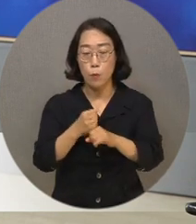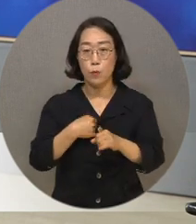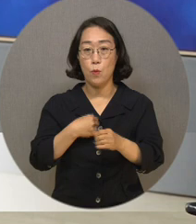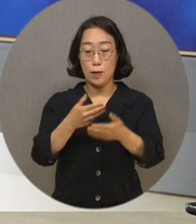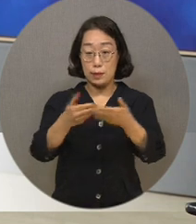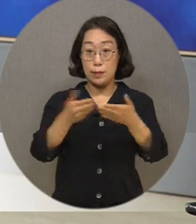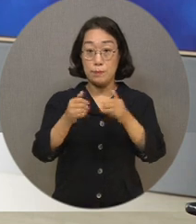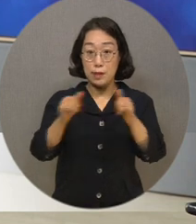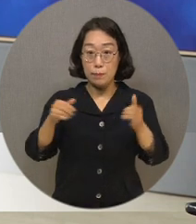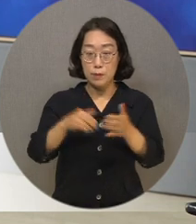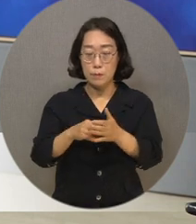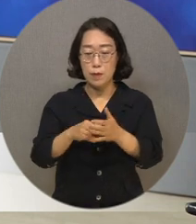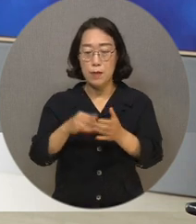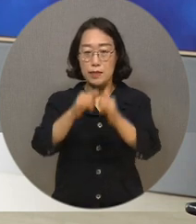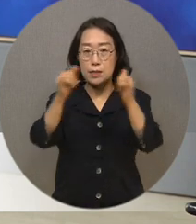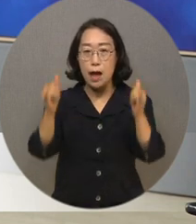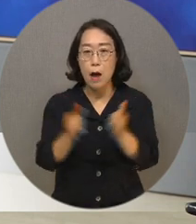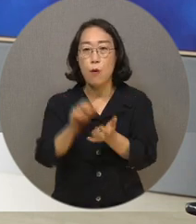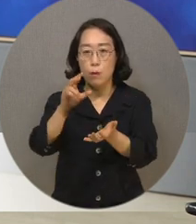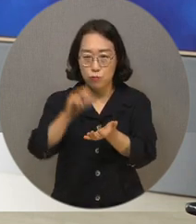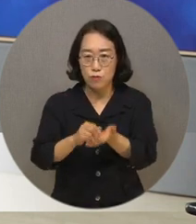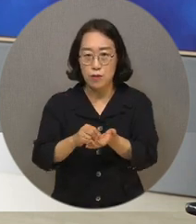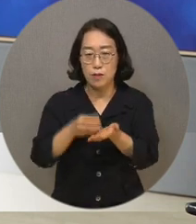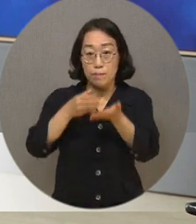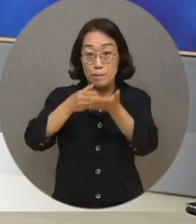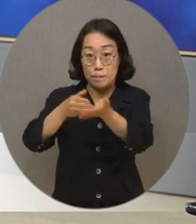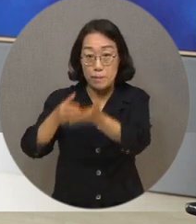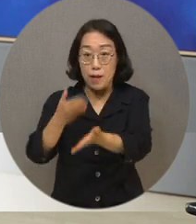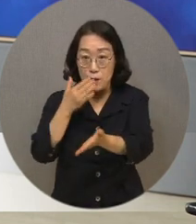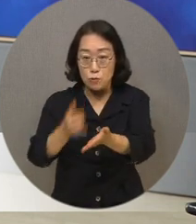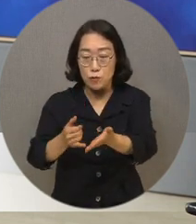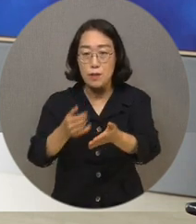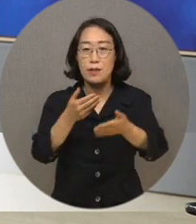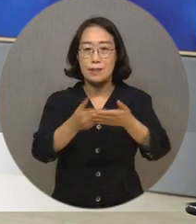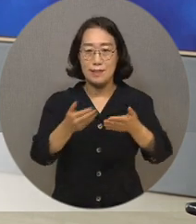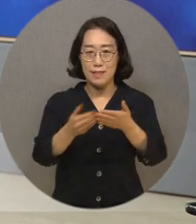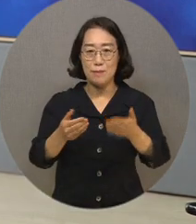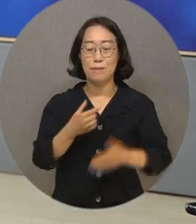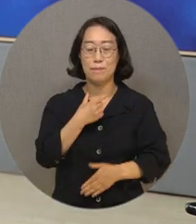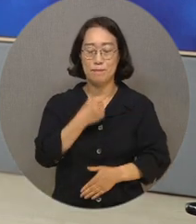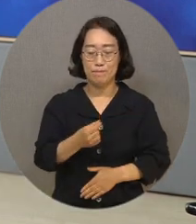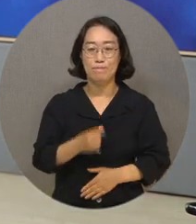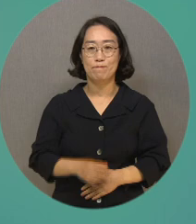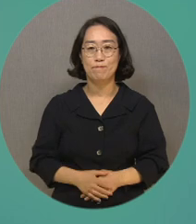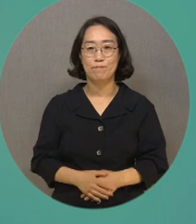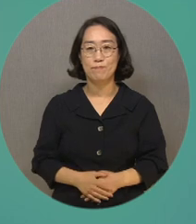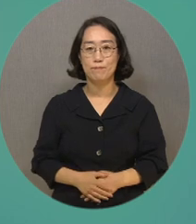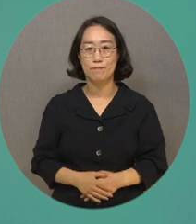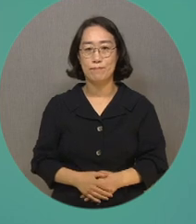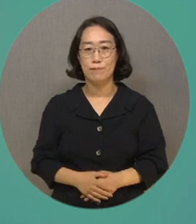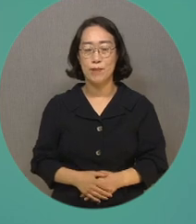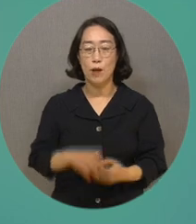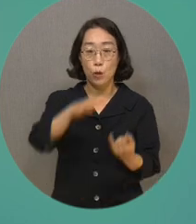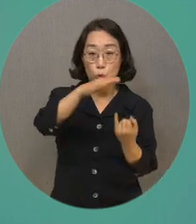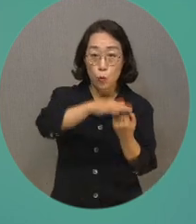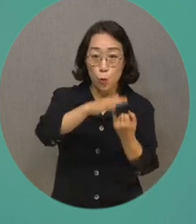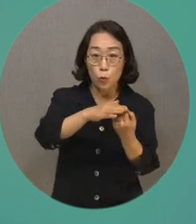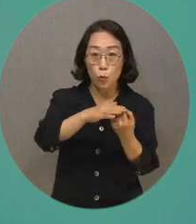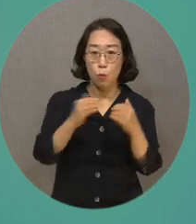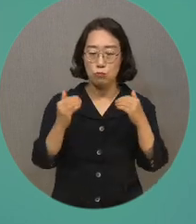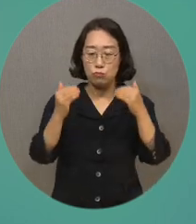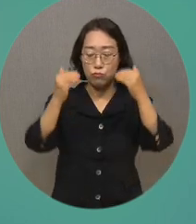어떤 이슈적인 것들에 메시지를 던질 수 있는 그런 작업을 앞으로는 하고 싶습니다. 소녀에서